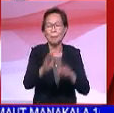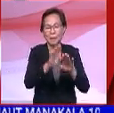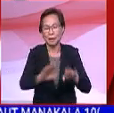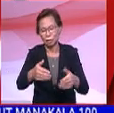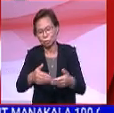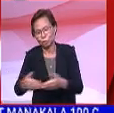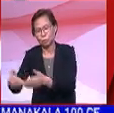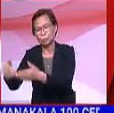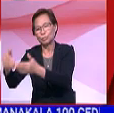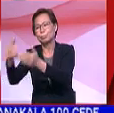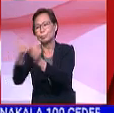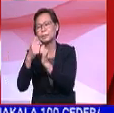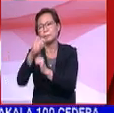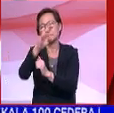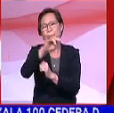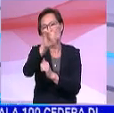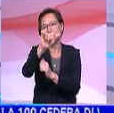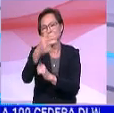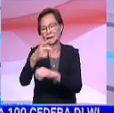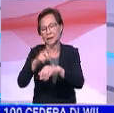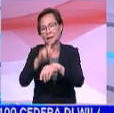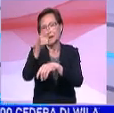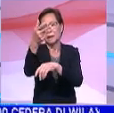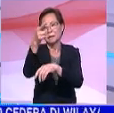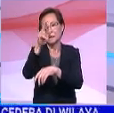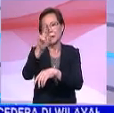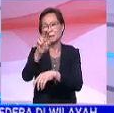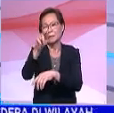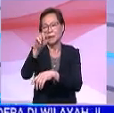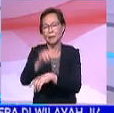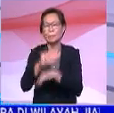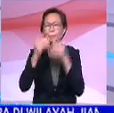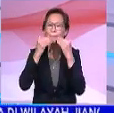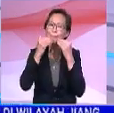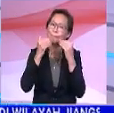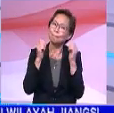bersama Miza Husni di Angkasa Puri. Silakan Miza. Baik, terima kasih dia.